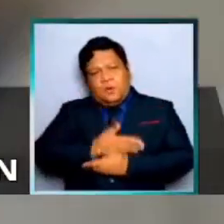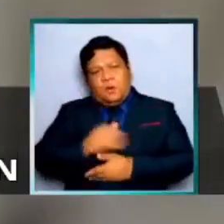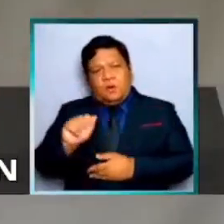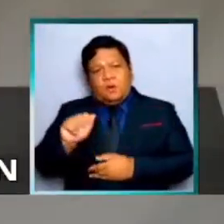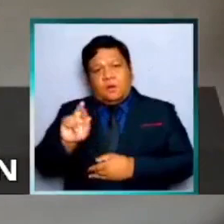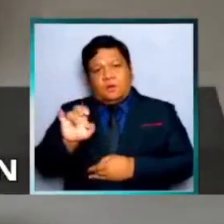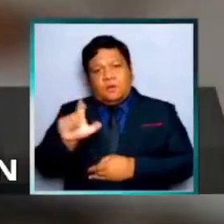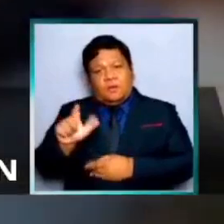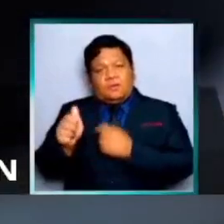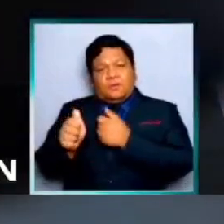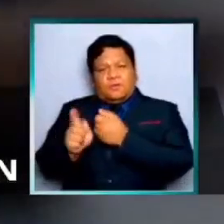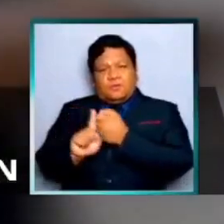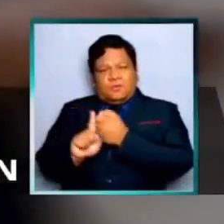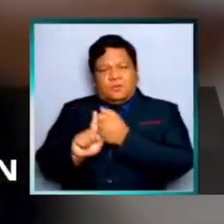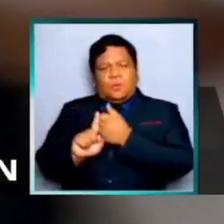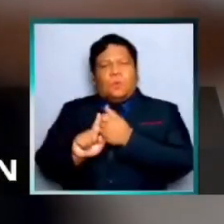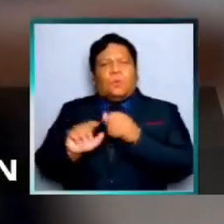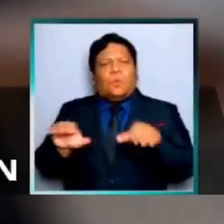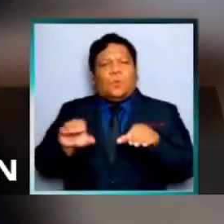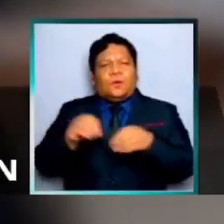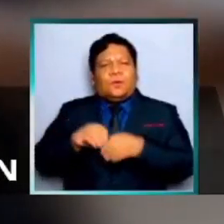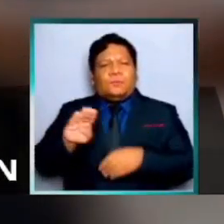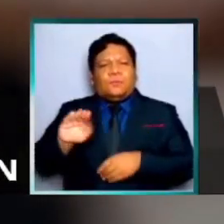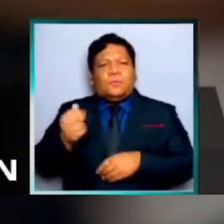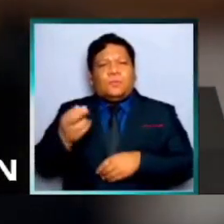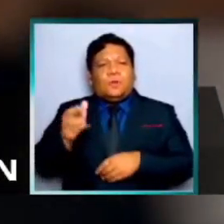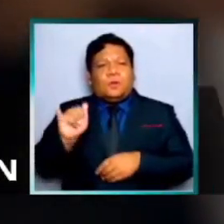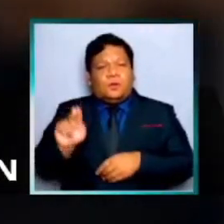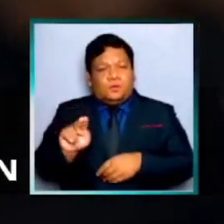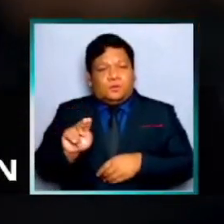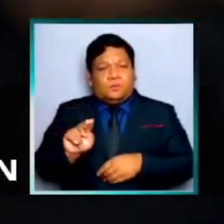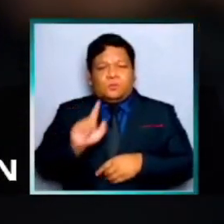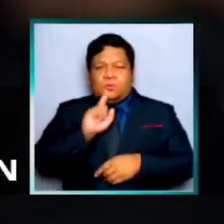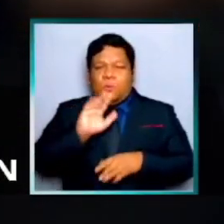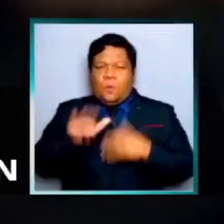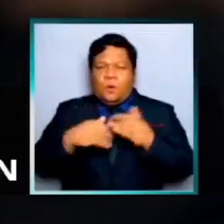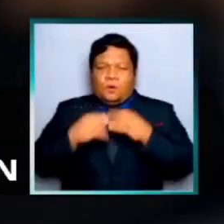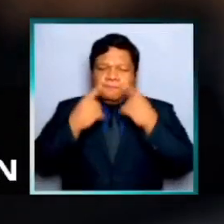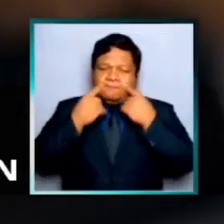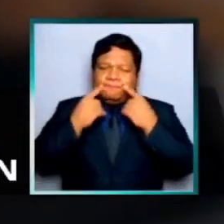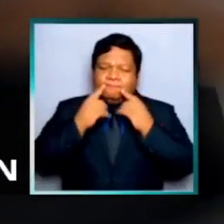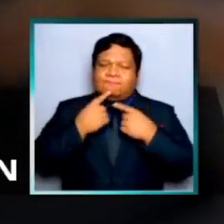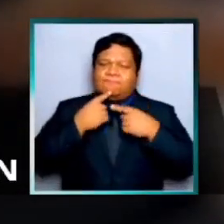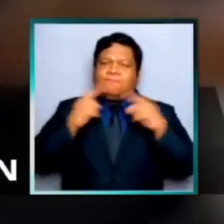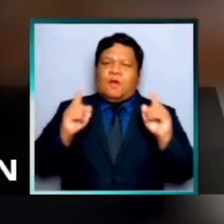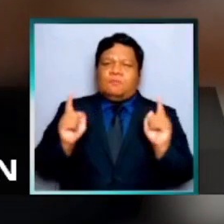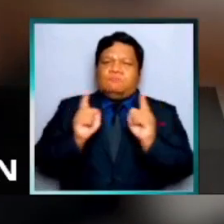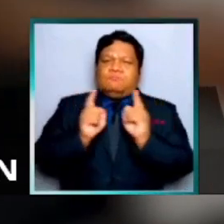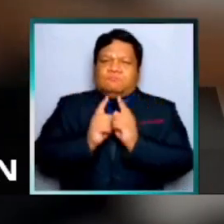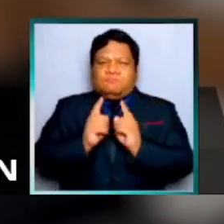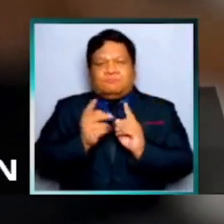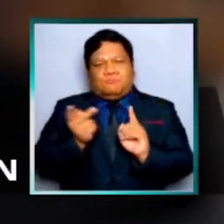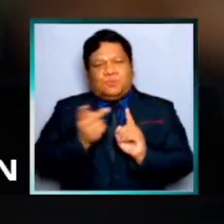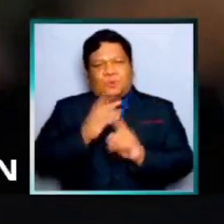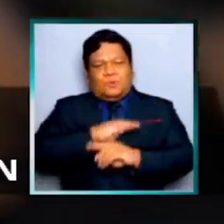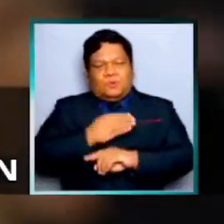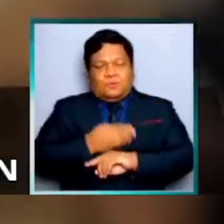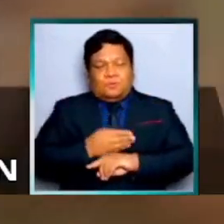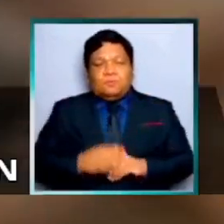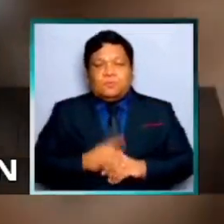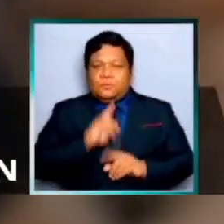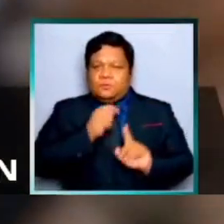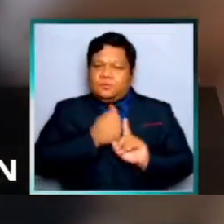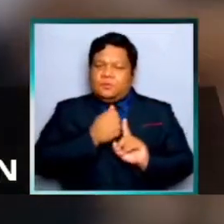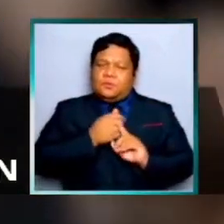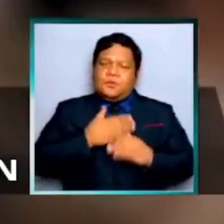Bahrain. Bumuhos ang luha ng lahat sa reunion ng mag-ina. Hindi maitago ni Nanay Lita ang kanyang tuwa dahil ito raw talaga